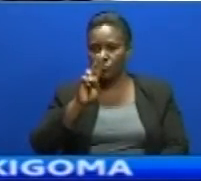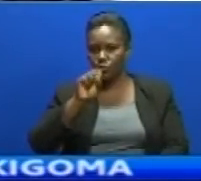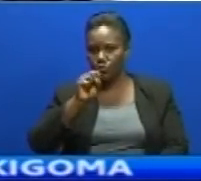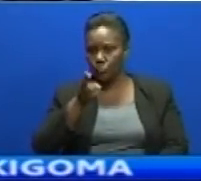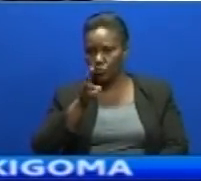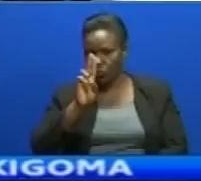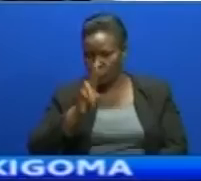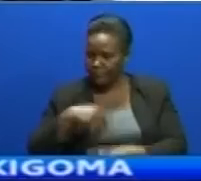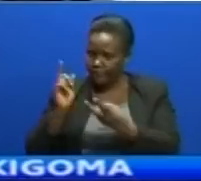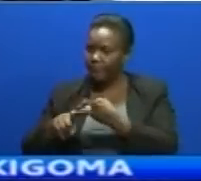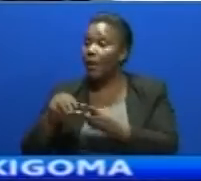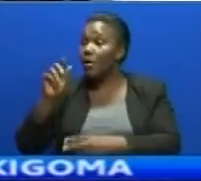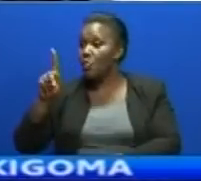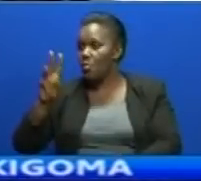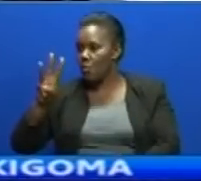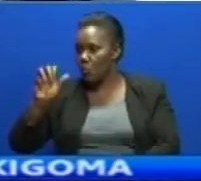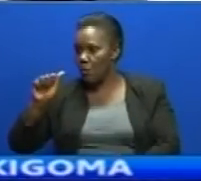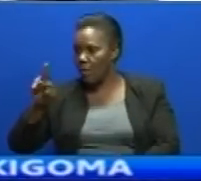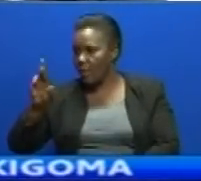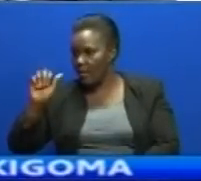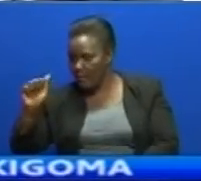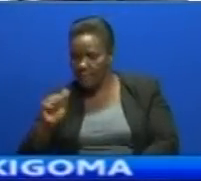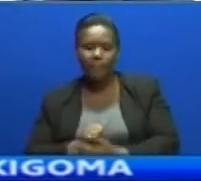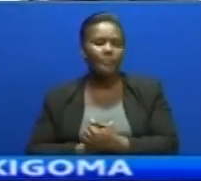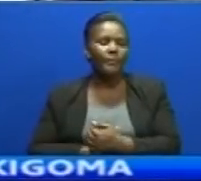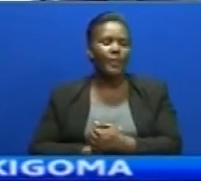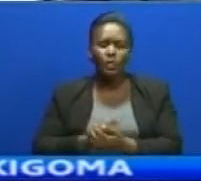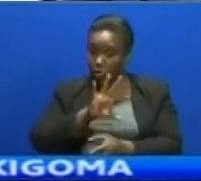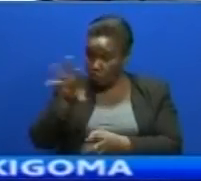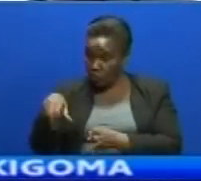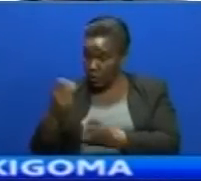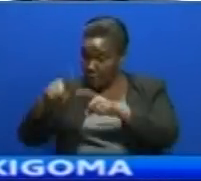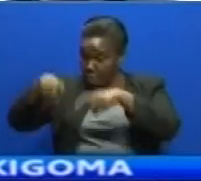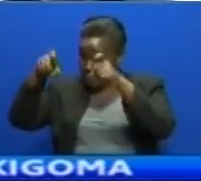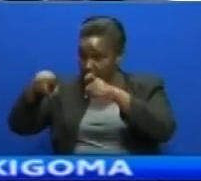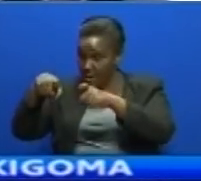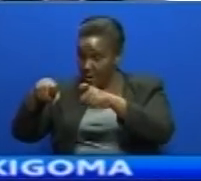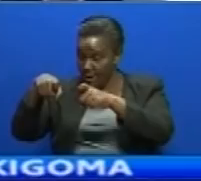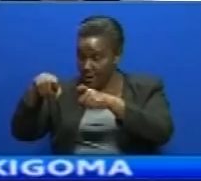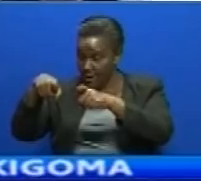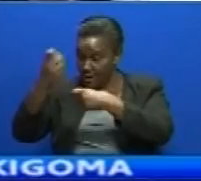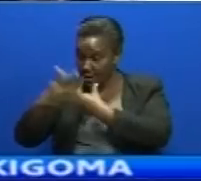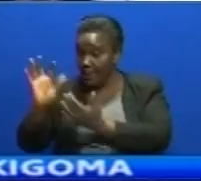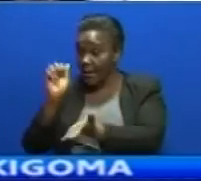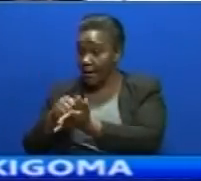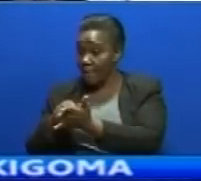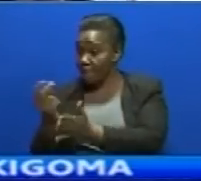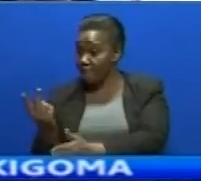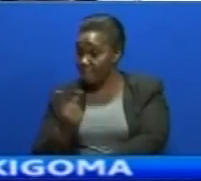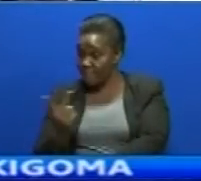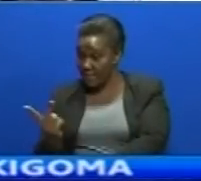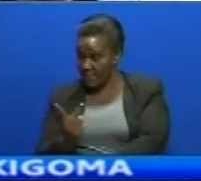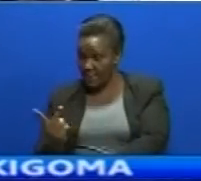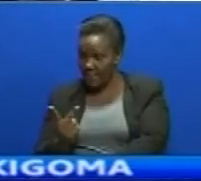bandari kavu ya Kwara pale karibu Dar es Salaam. Hizo miundombinu zote zinaonyesha ya kwamba Tanzania iko tayari